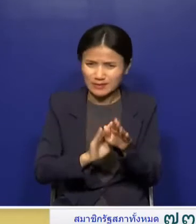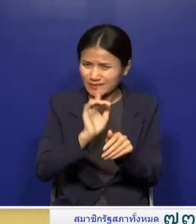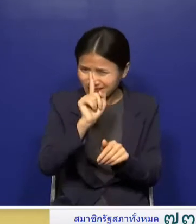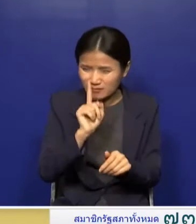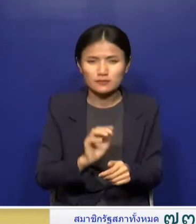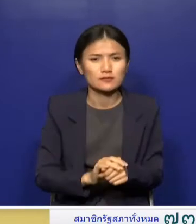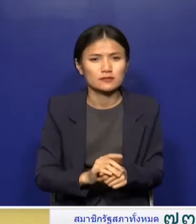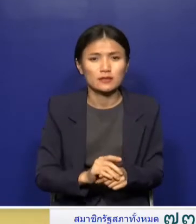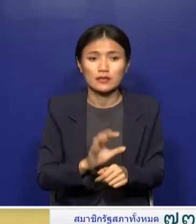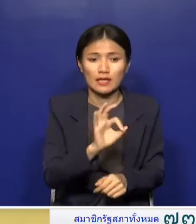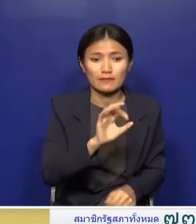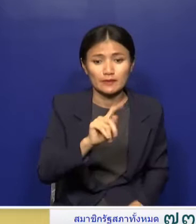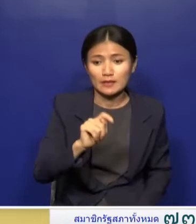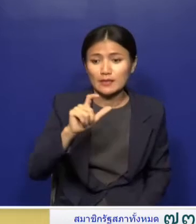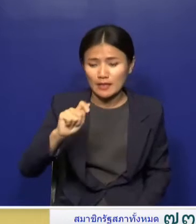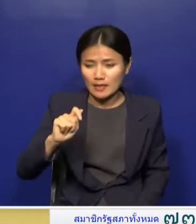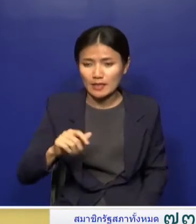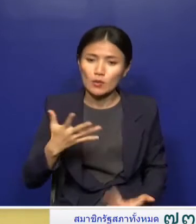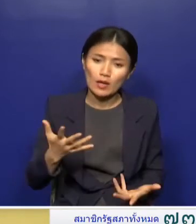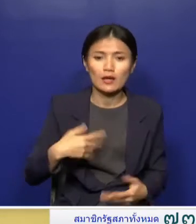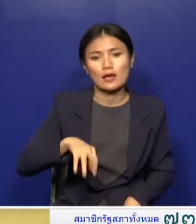องของ FTA เหล่านี้ก็ดีนะครับ